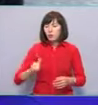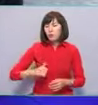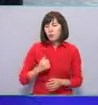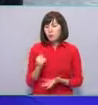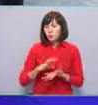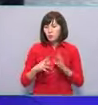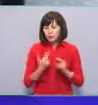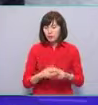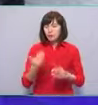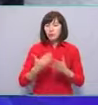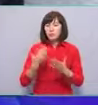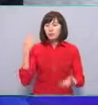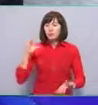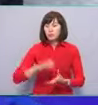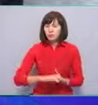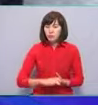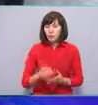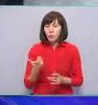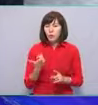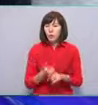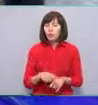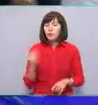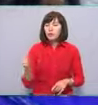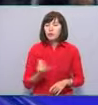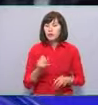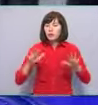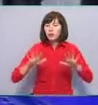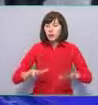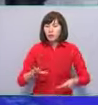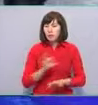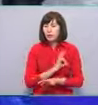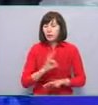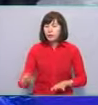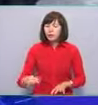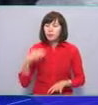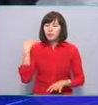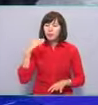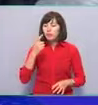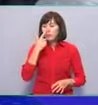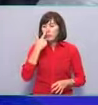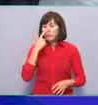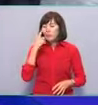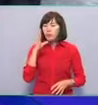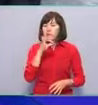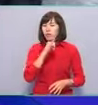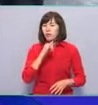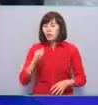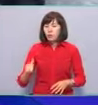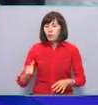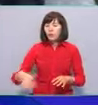таныстарым арқылы оның өткенімен таныстым. Өте қызық, орналасқан жері де тамаша. Түркістанға жақын, Қаратаудың